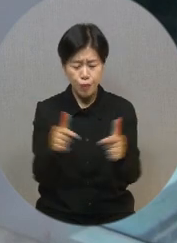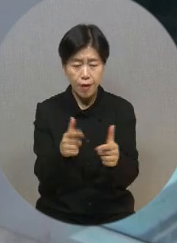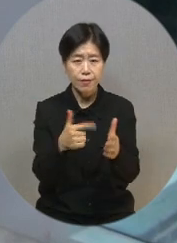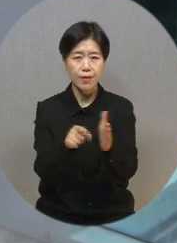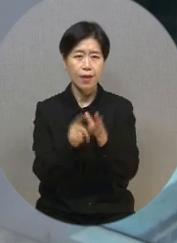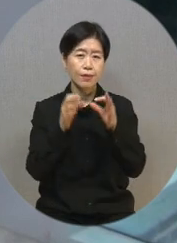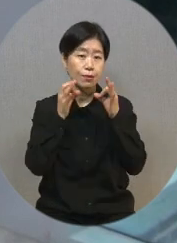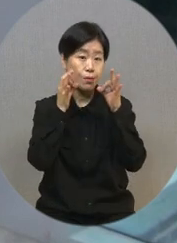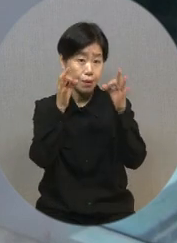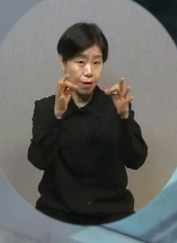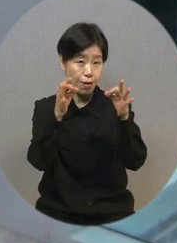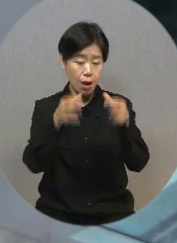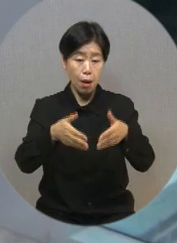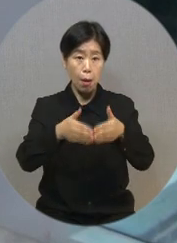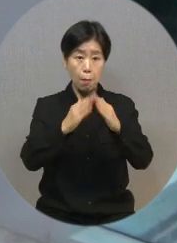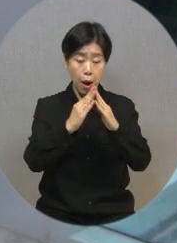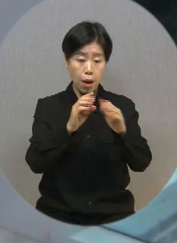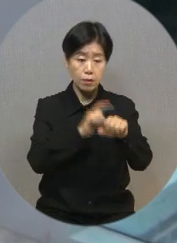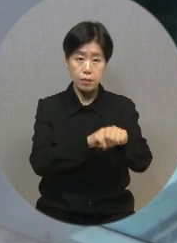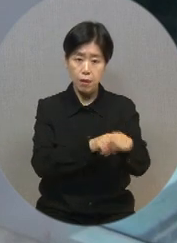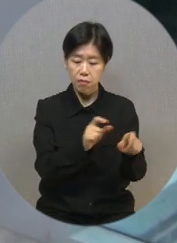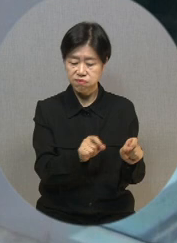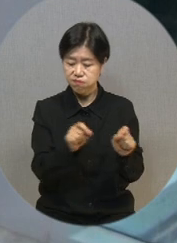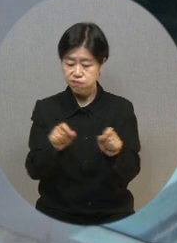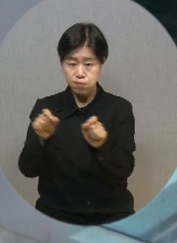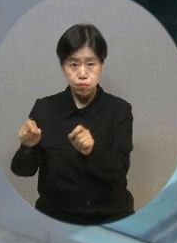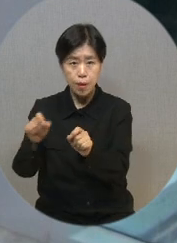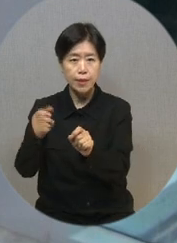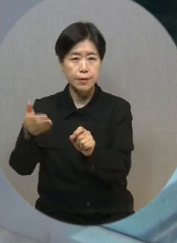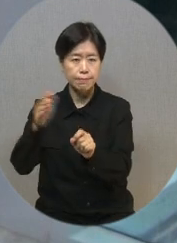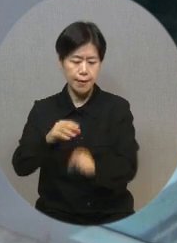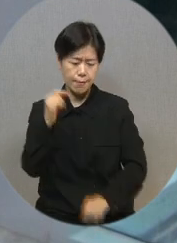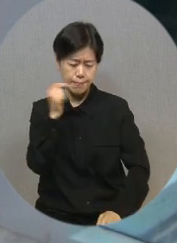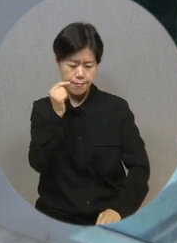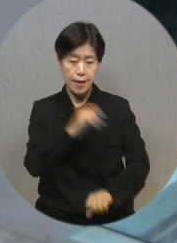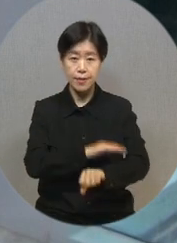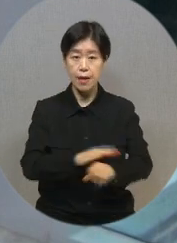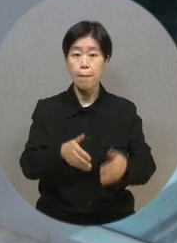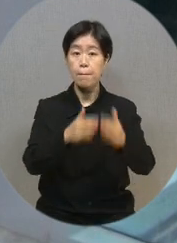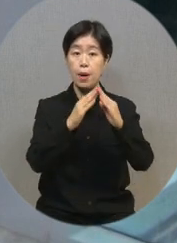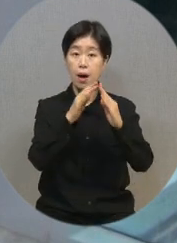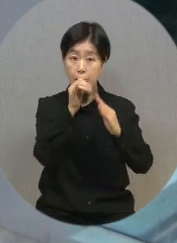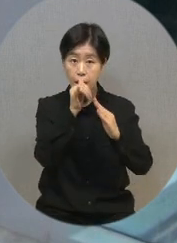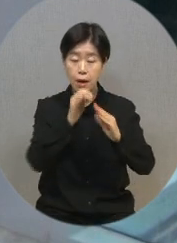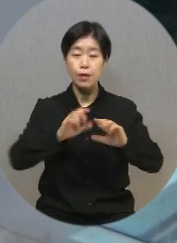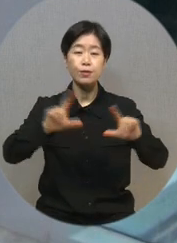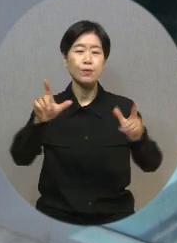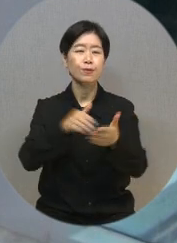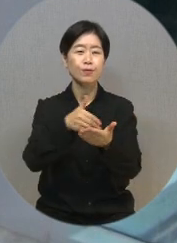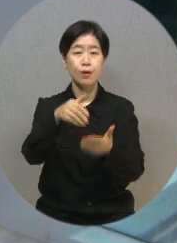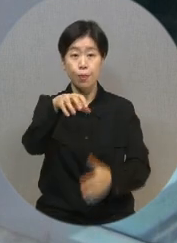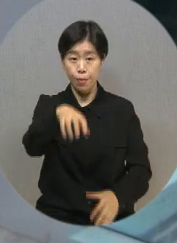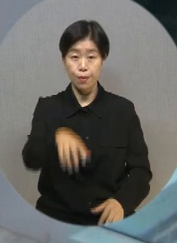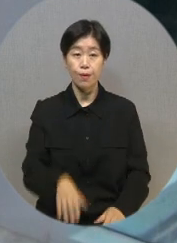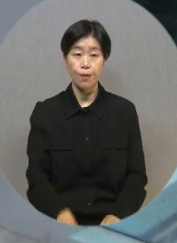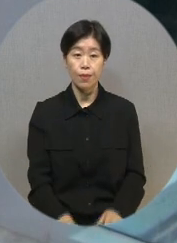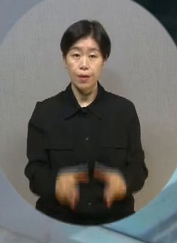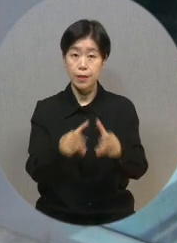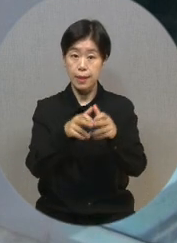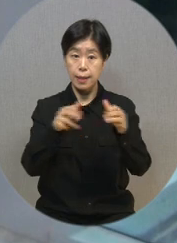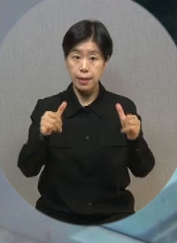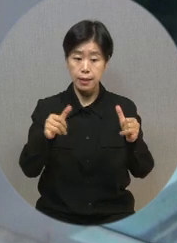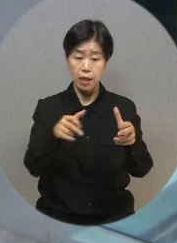노력으로 개관을 늦추기까지 하며 꼼꼼하게 설계된 동두천시 반다비 체육센터는 장애인의 장애